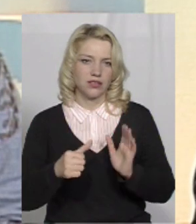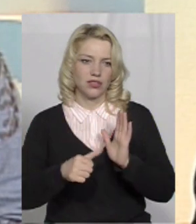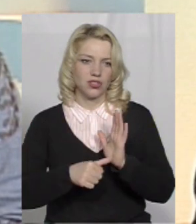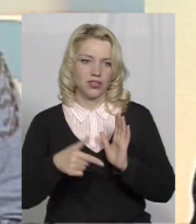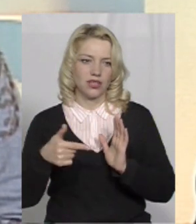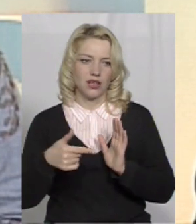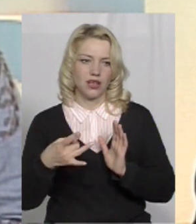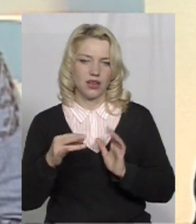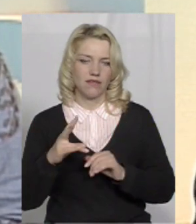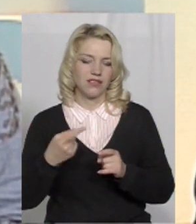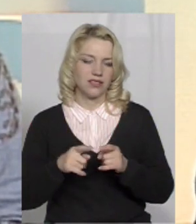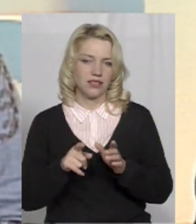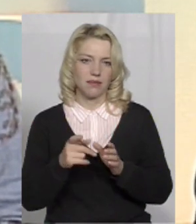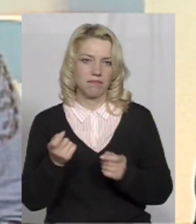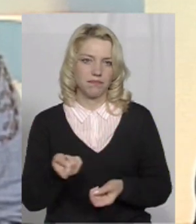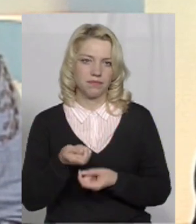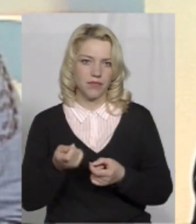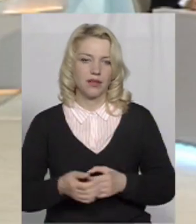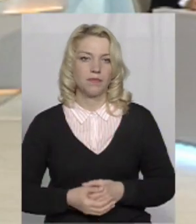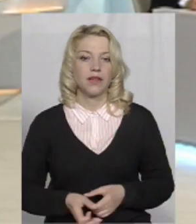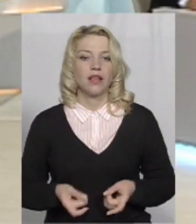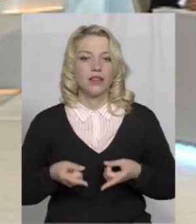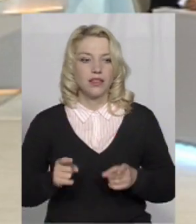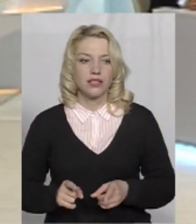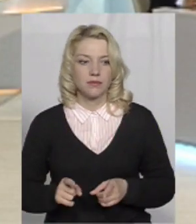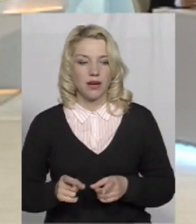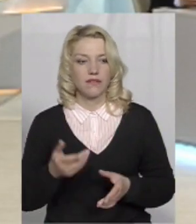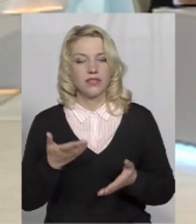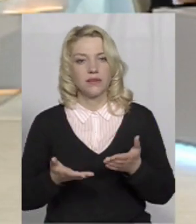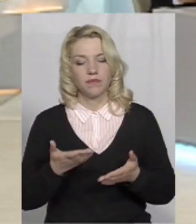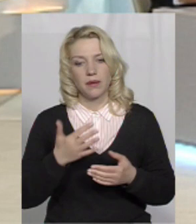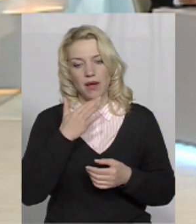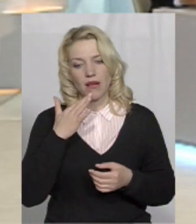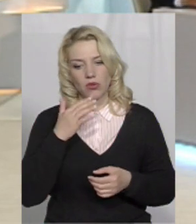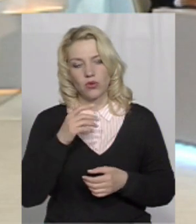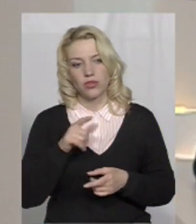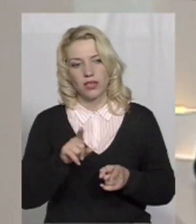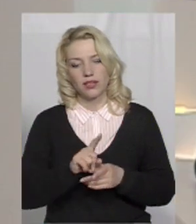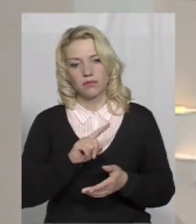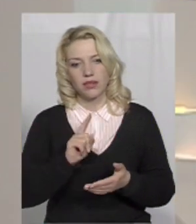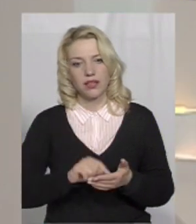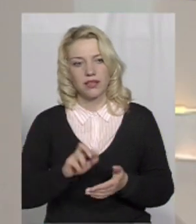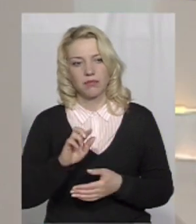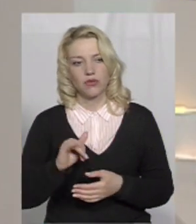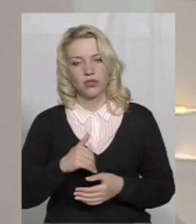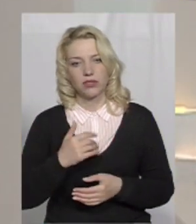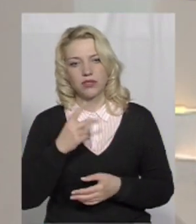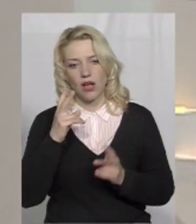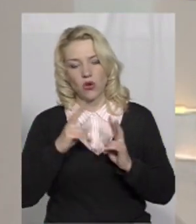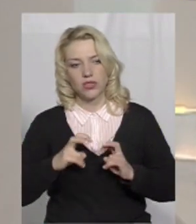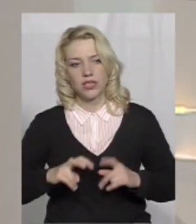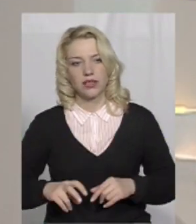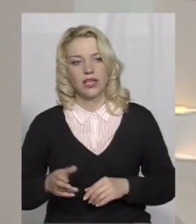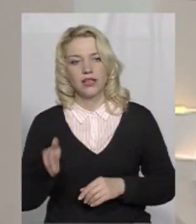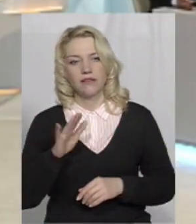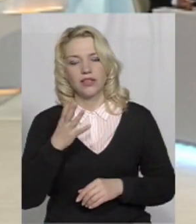1000 заборгованості. Це що? Насправді дуже багато таких питань, які хотілося б розглянути, але